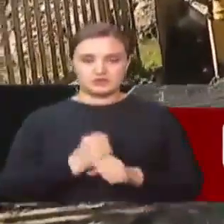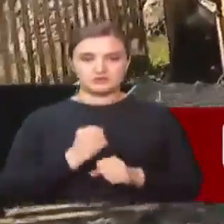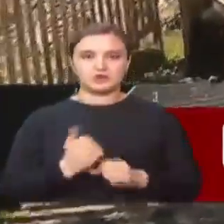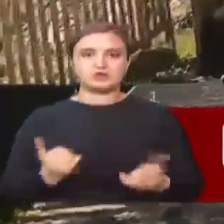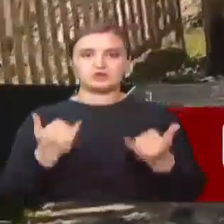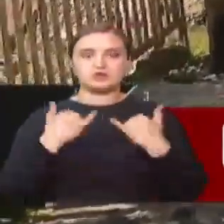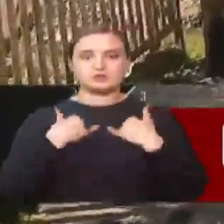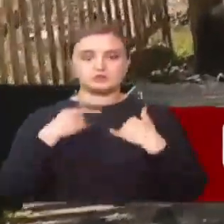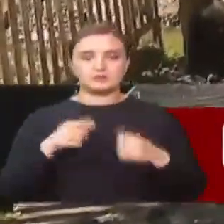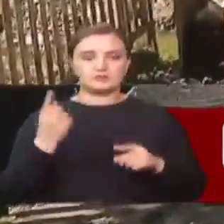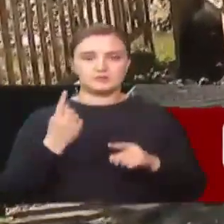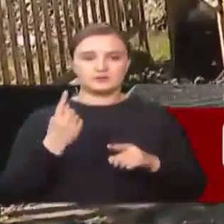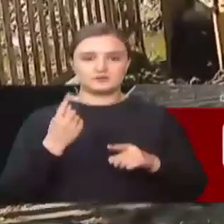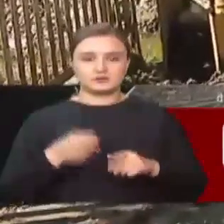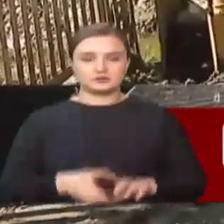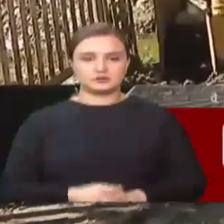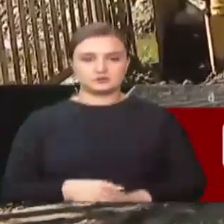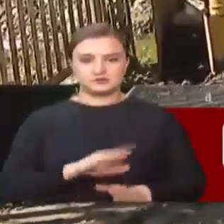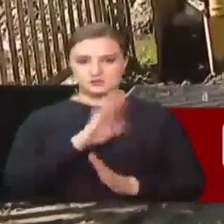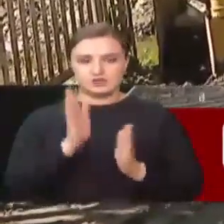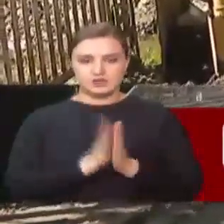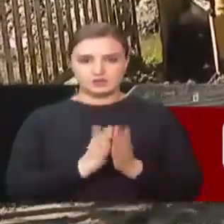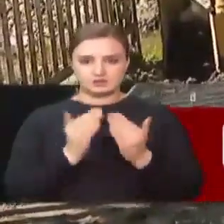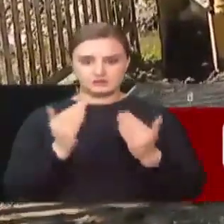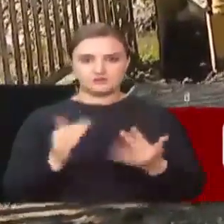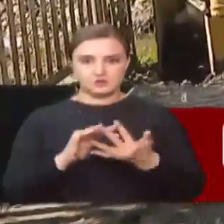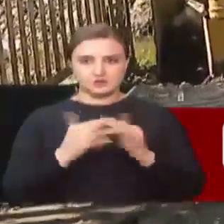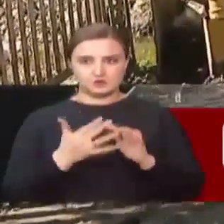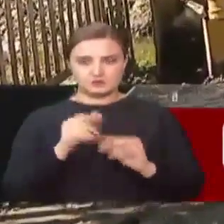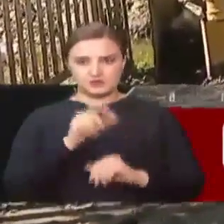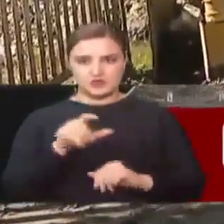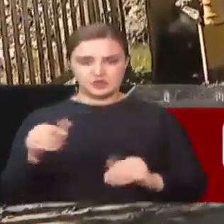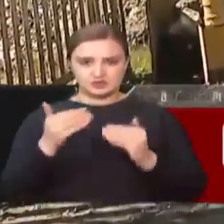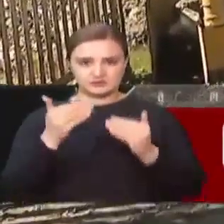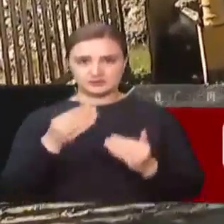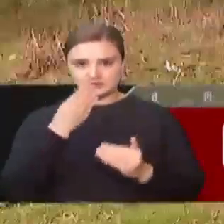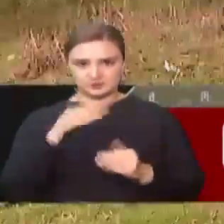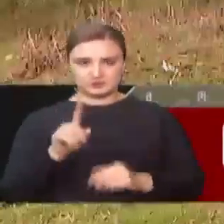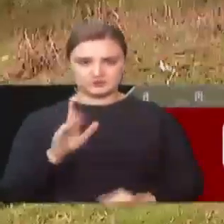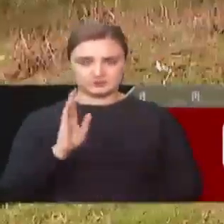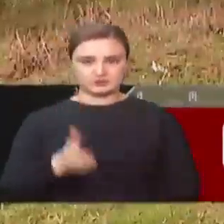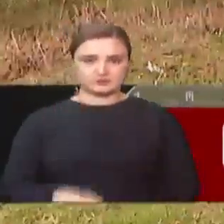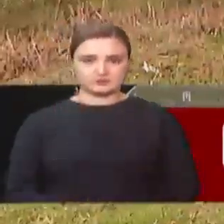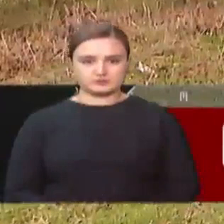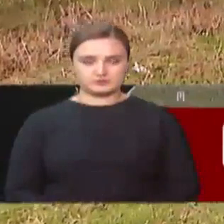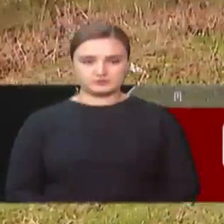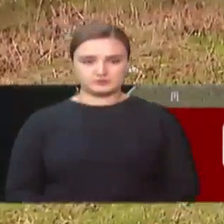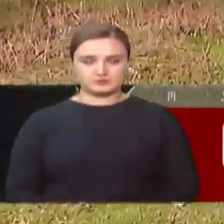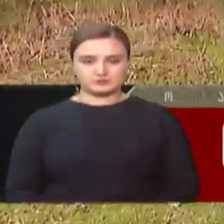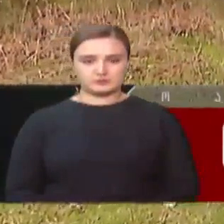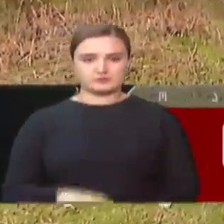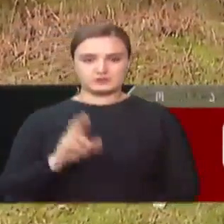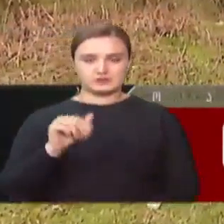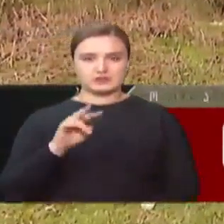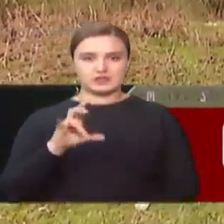გაგვიკეთებენ ეს პირველი ყველასთვის ჩვენი სოფლისთვის ხალხისთვის საუკეთესო რამ იქნება. Წალენჯიხის